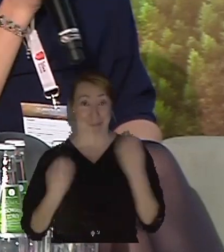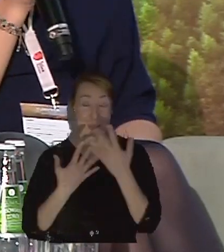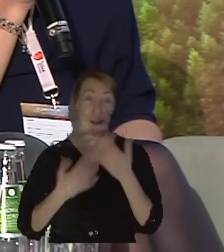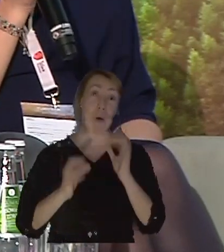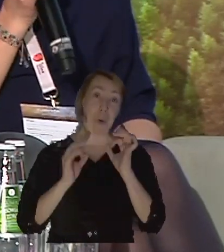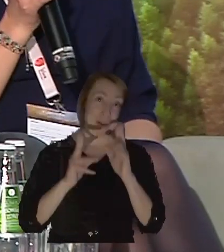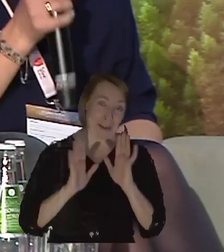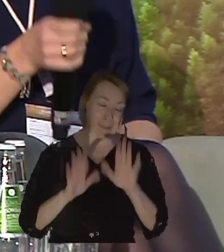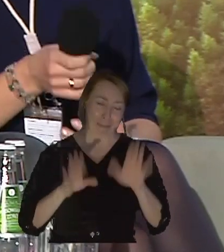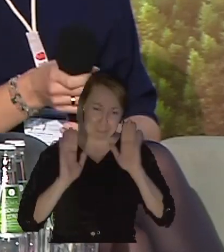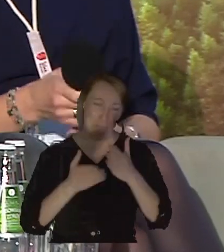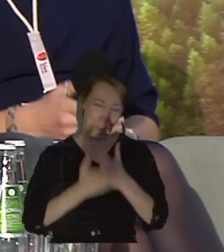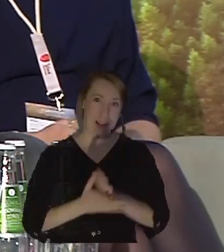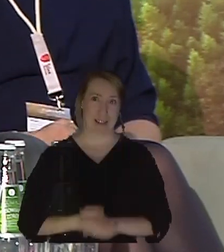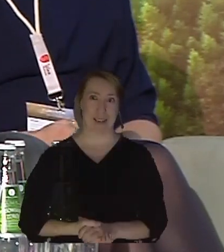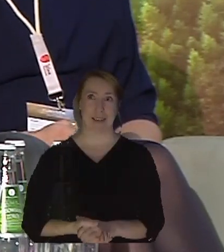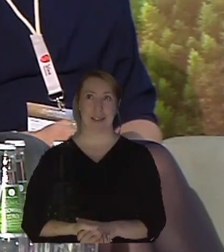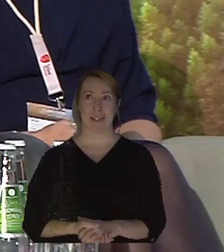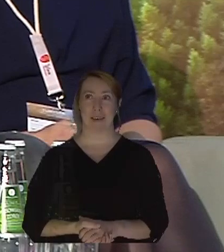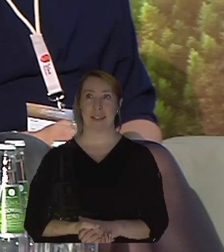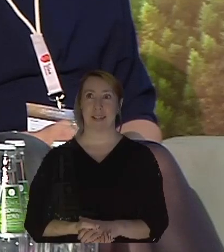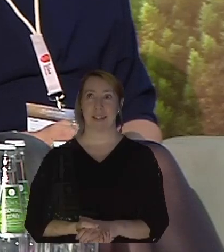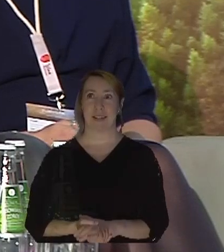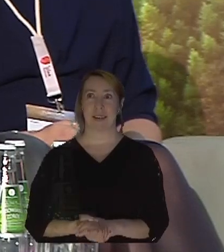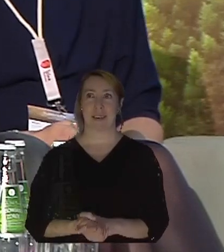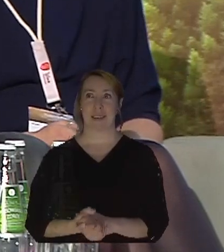okej, okay, damy radę.